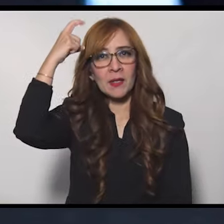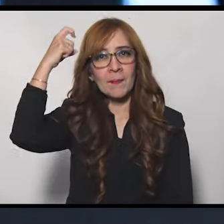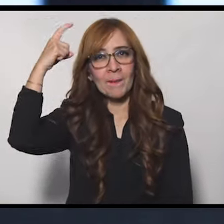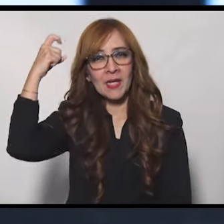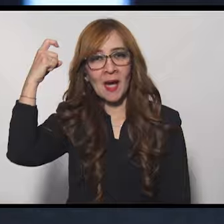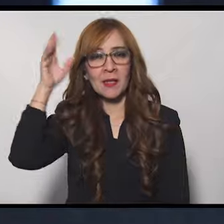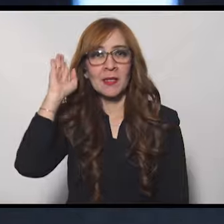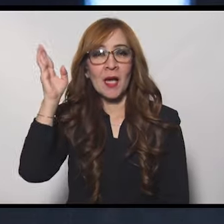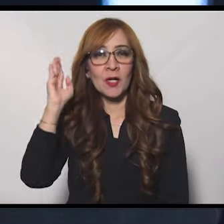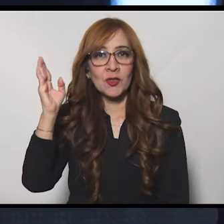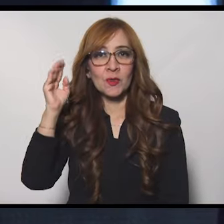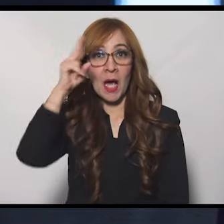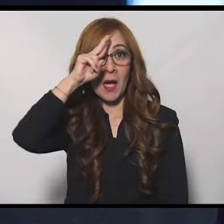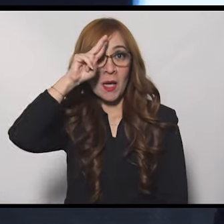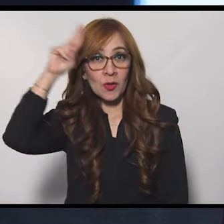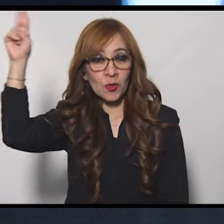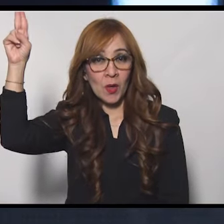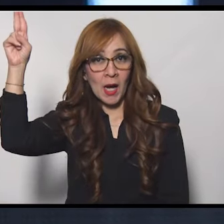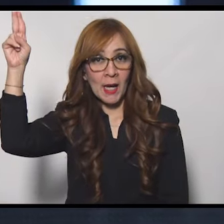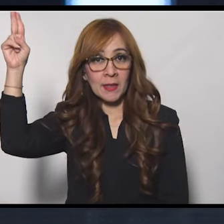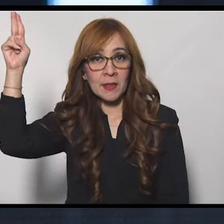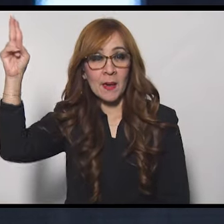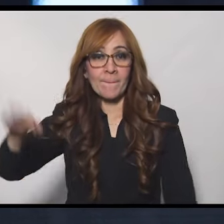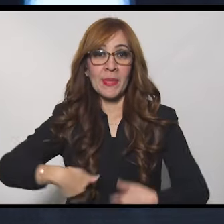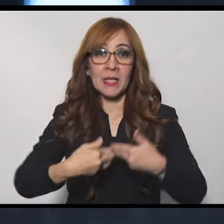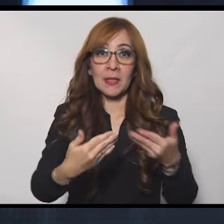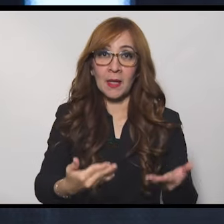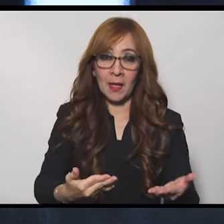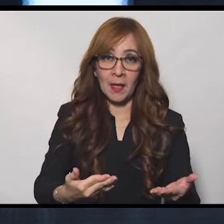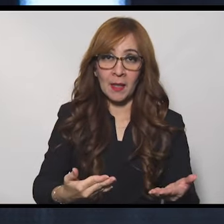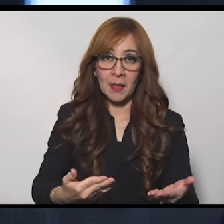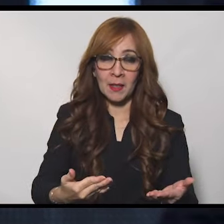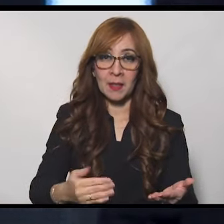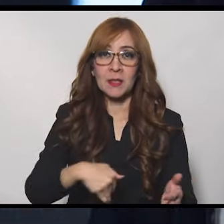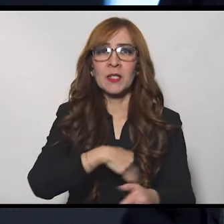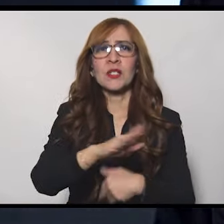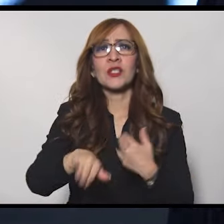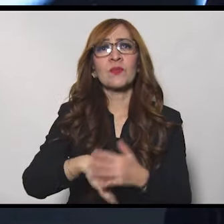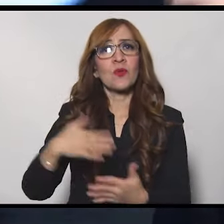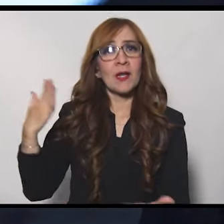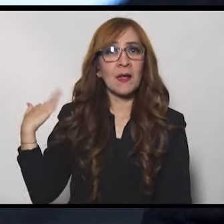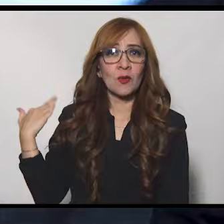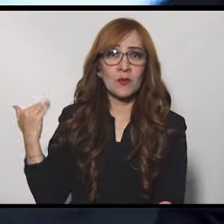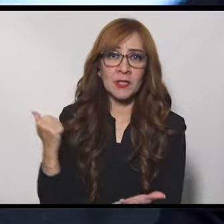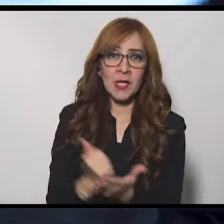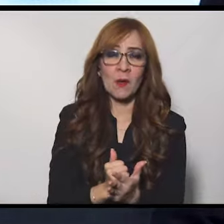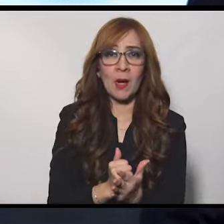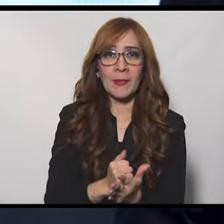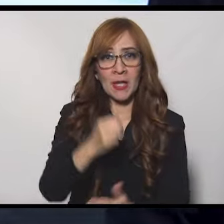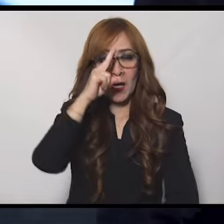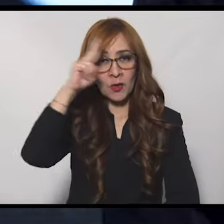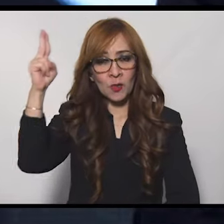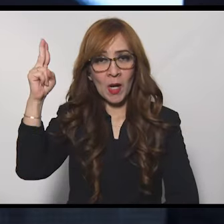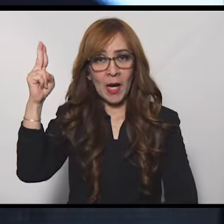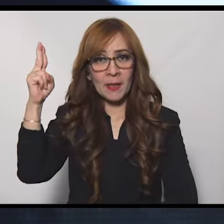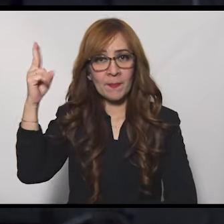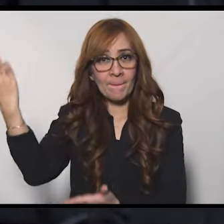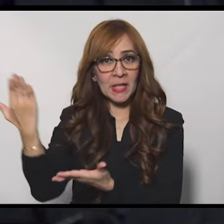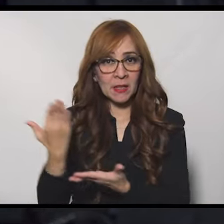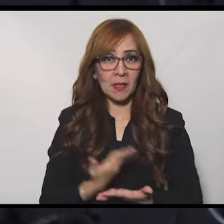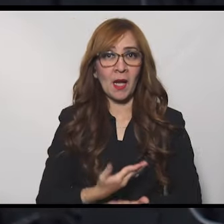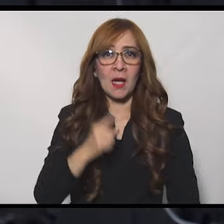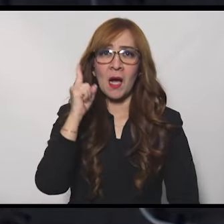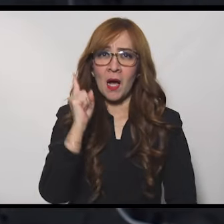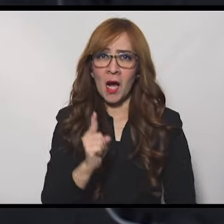yang sudah dipercayakan oleh Allah, dipercayakan oleh Tuhan, setiap tanggung jawab yang dipercayakan kepada kita,